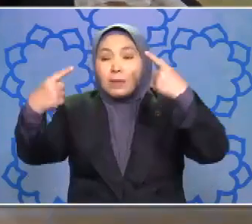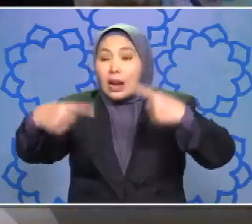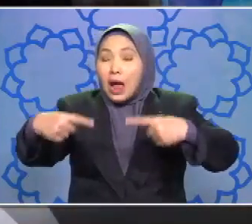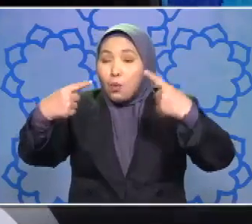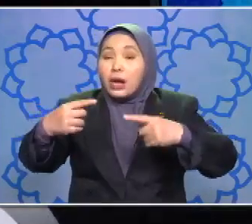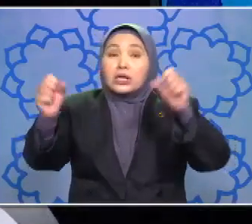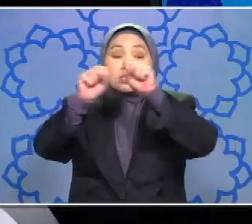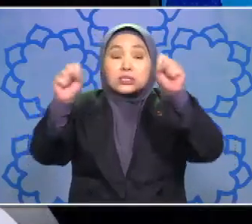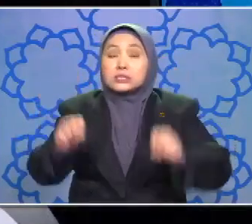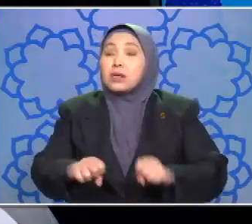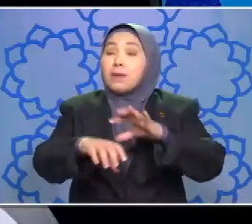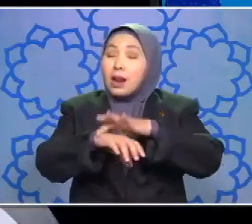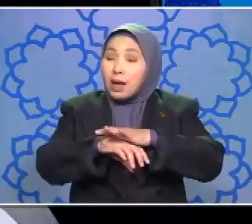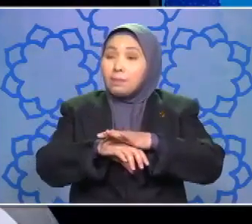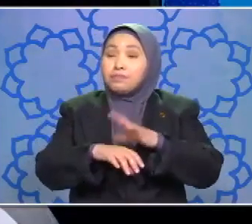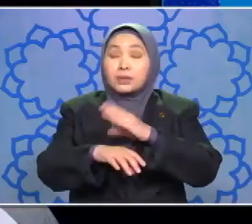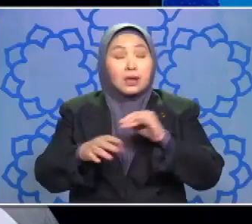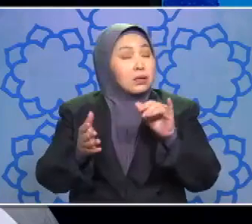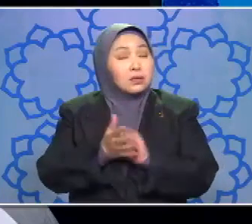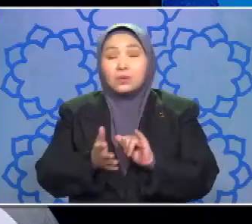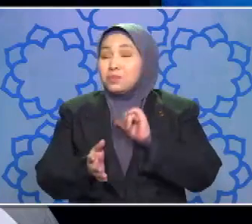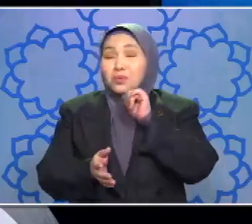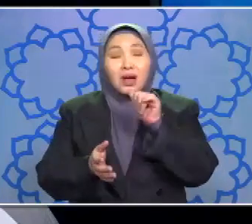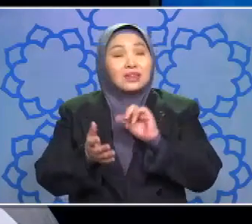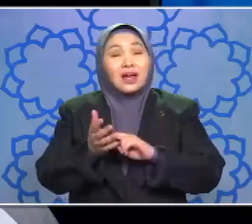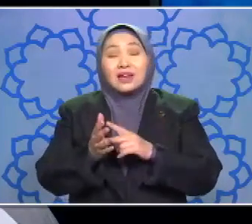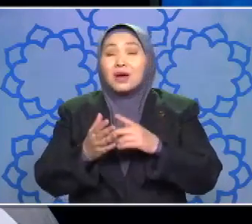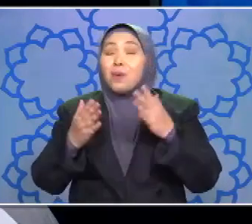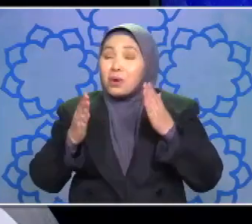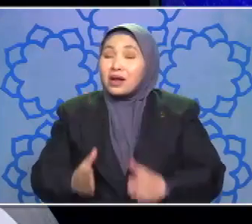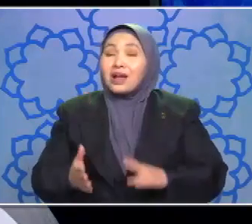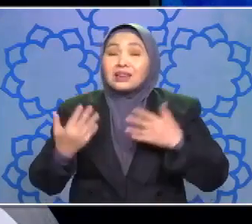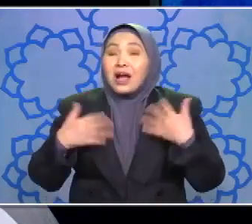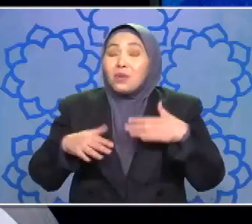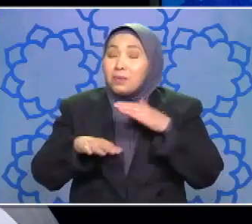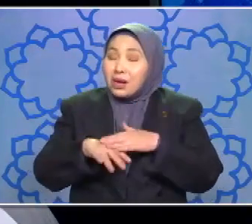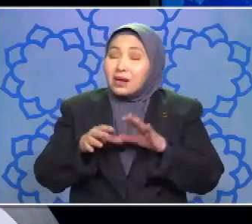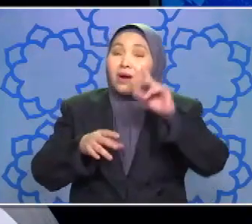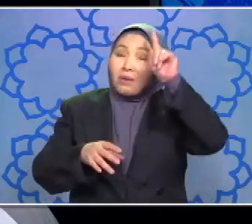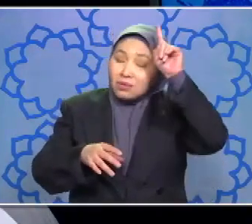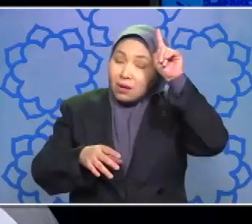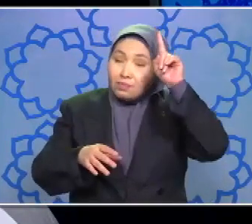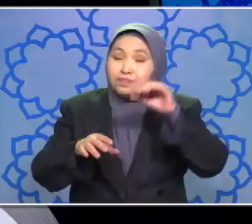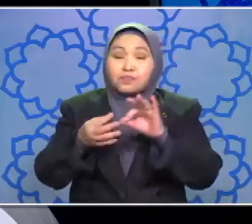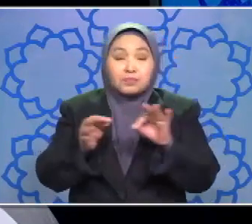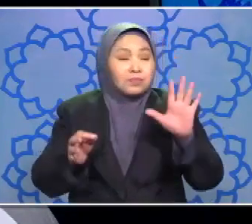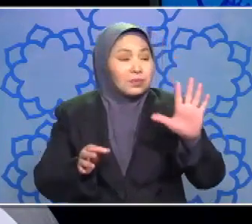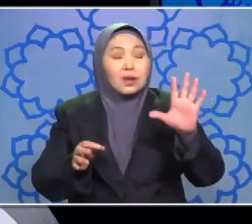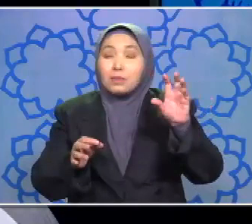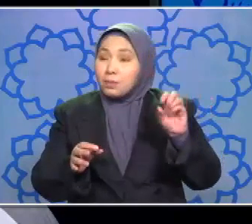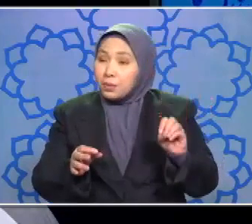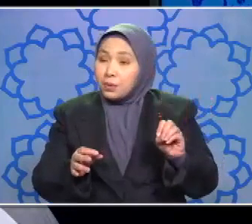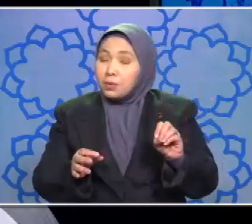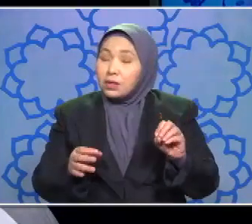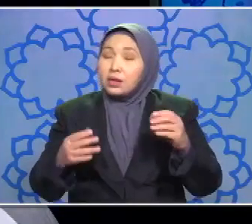alam ini. Maka itu bukan tanda orang yang takut pada Allah. Pada ayat 50, min fawqihim, yang